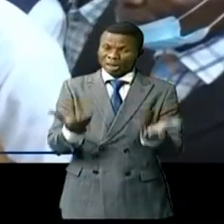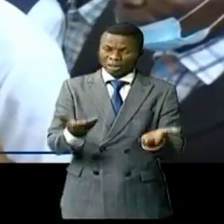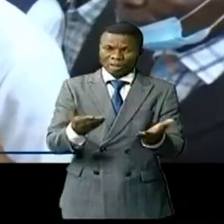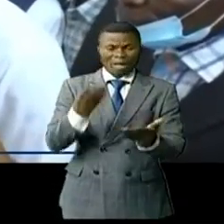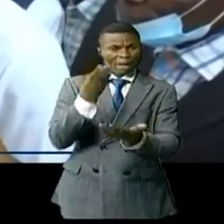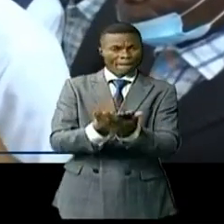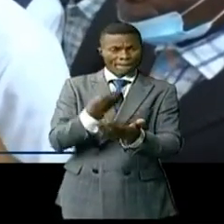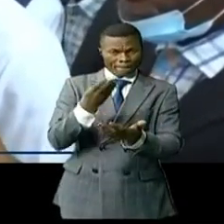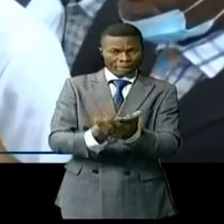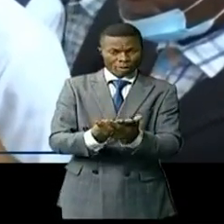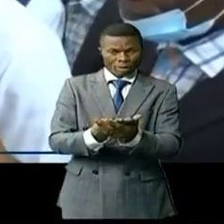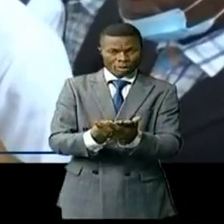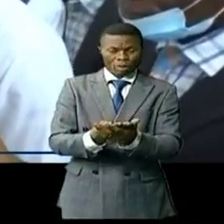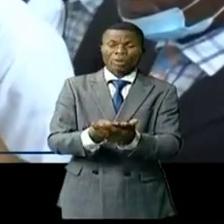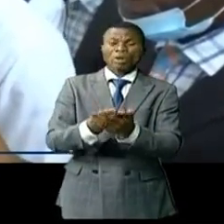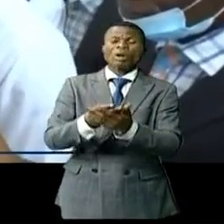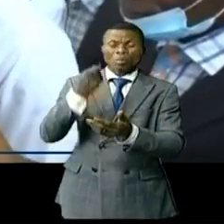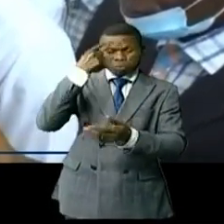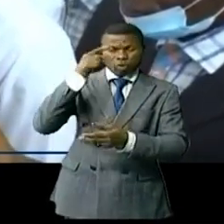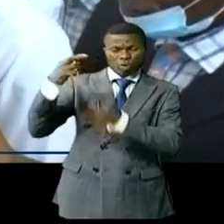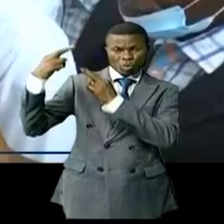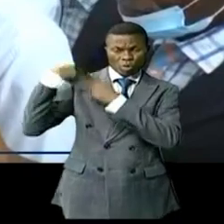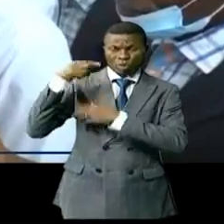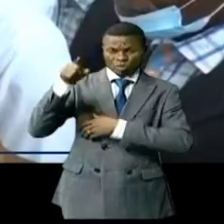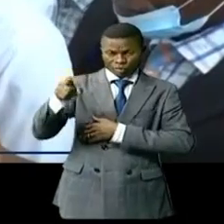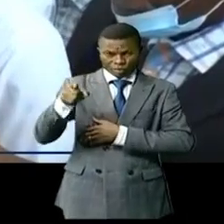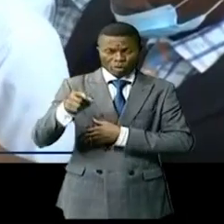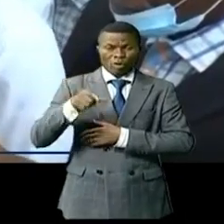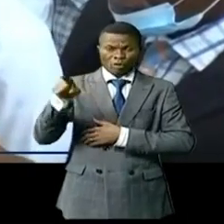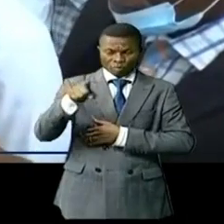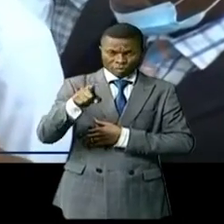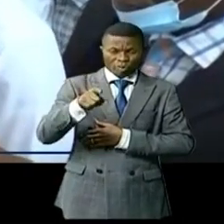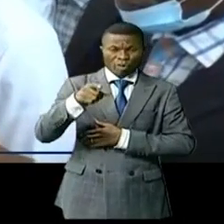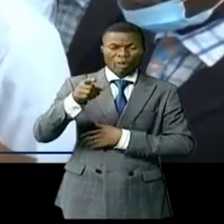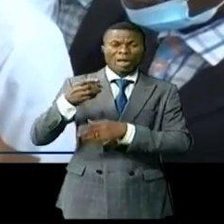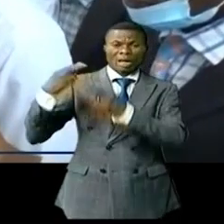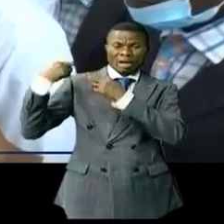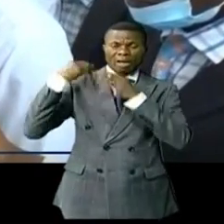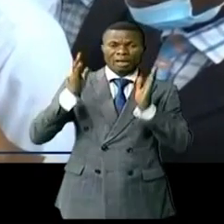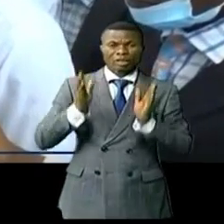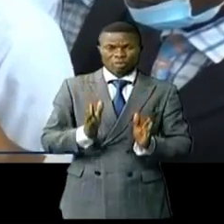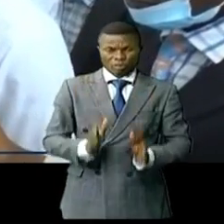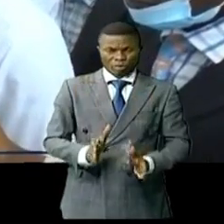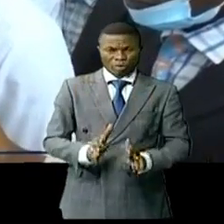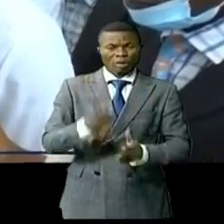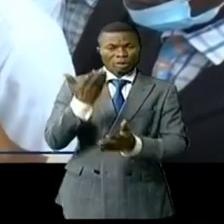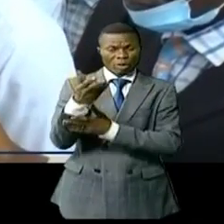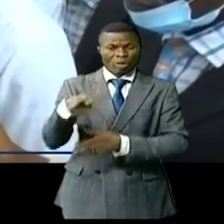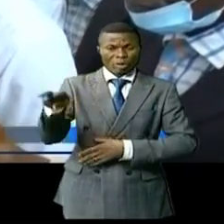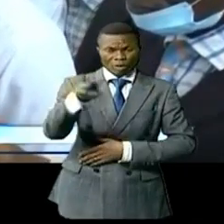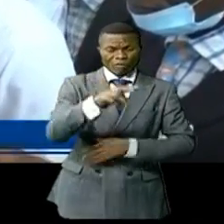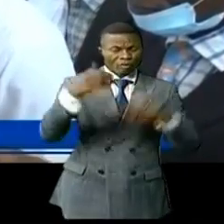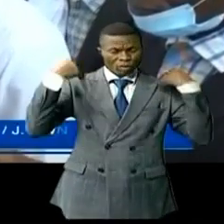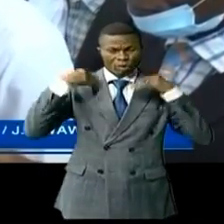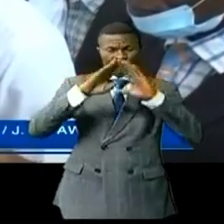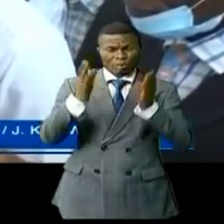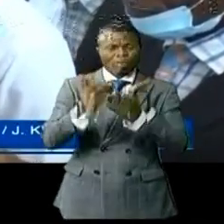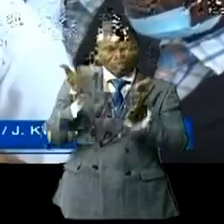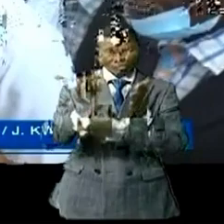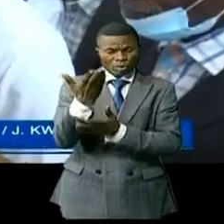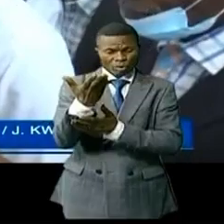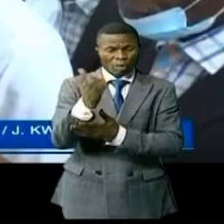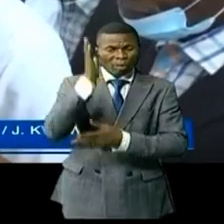budget est à votre disposition, vous qui êtes le propriétaire, nous vous demandons, nous sollicitons de